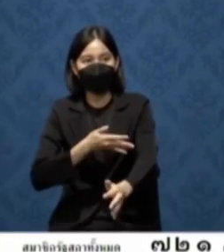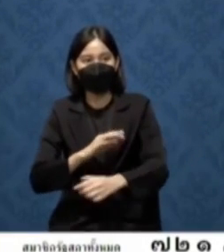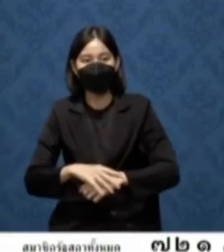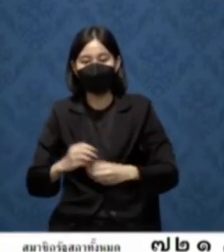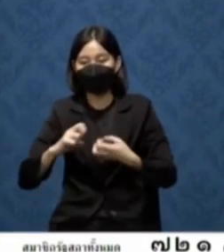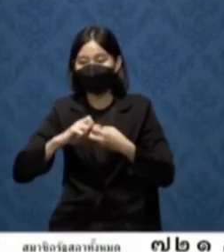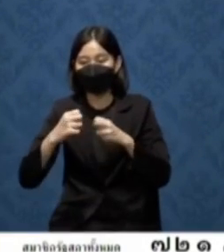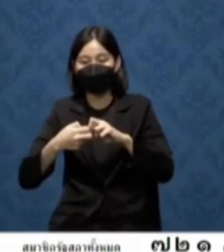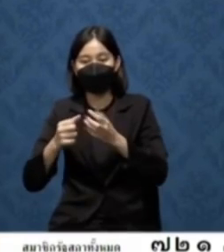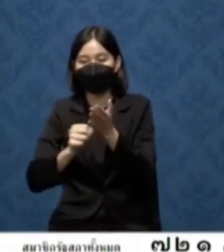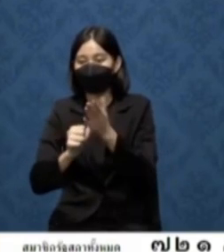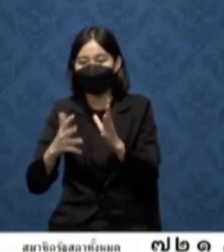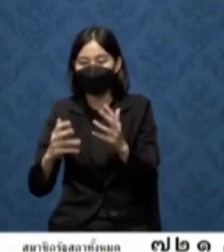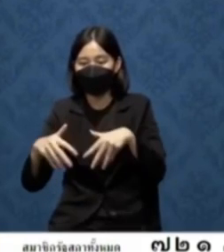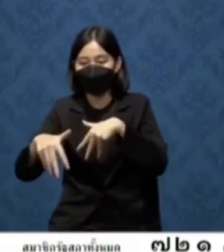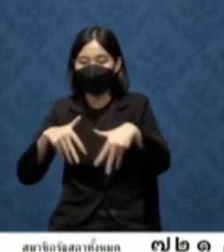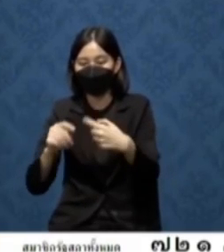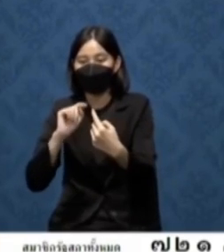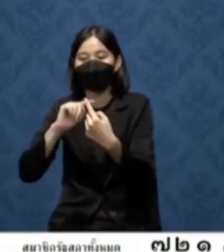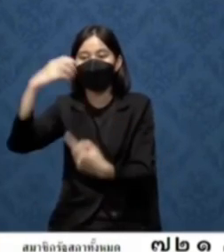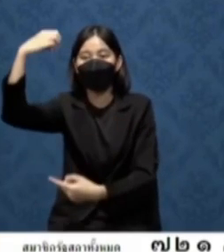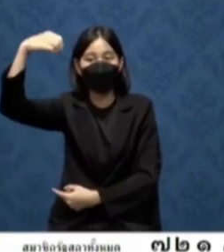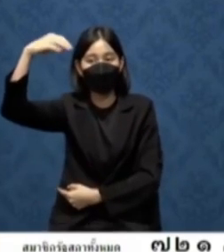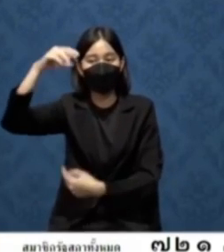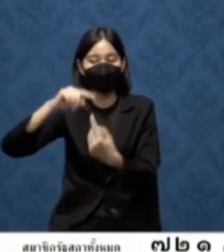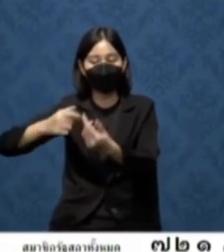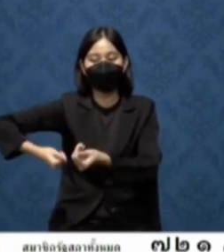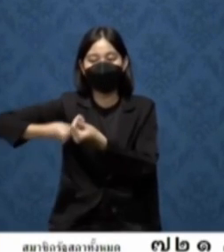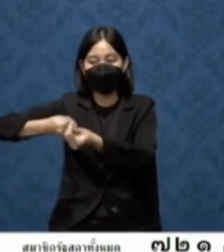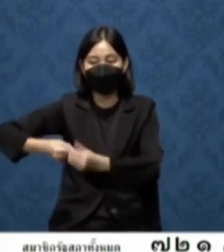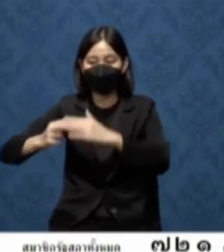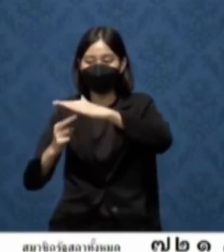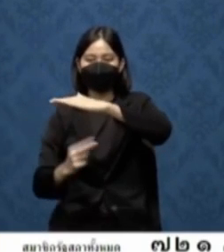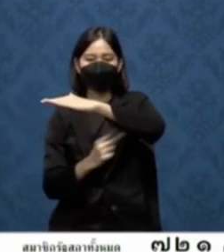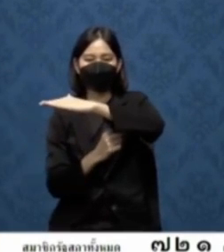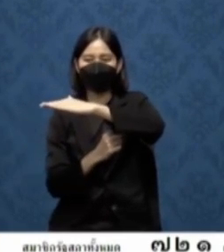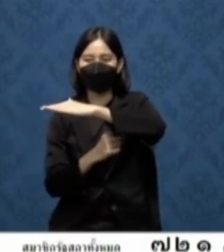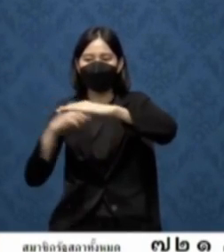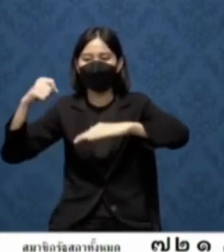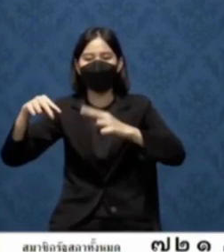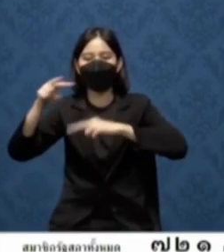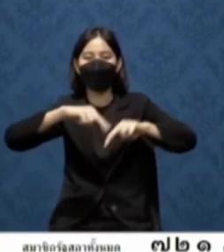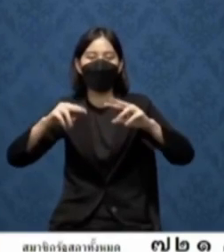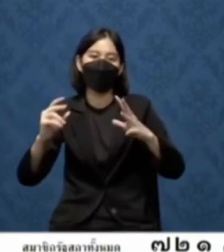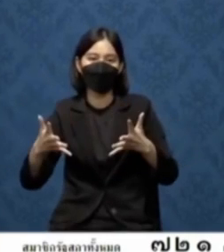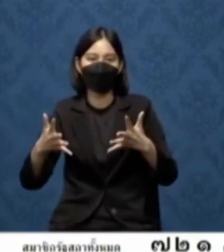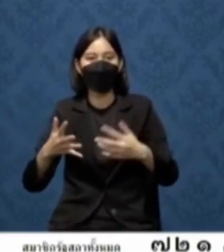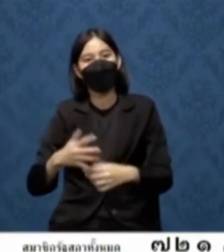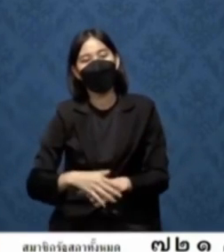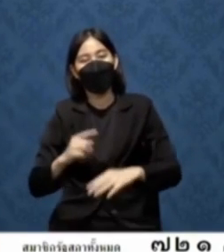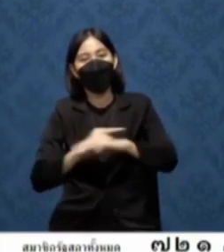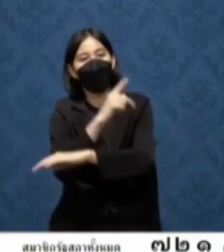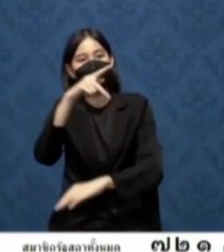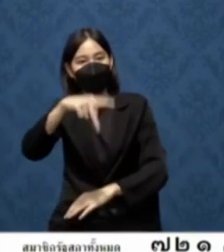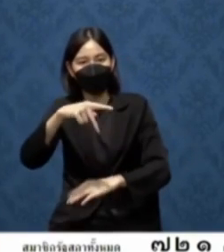การแก้ไขประชาชนเข้าไม่ถึงการไฟฟ้าเพื่อการเกษตรสะพานขาดไม่มีการดูแลทุกวันพุธ